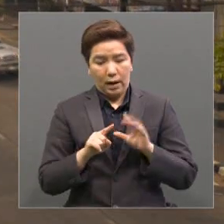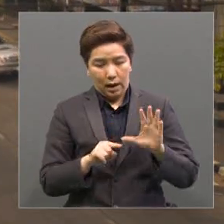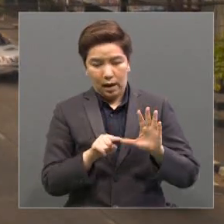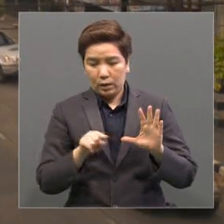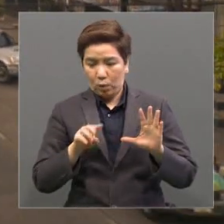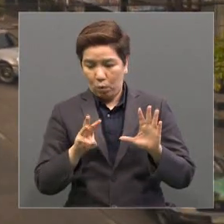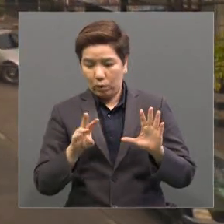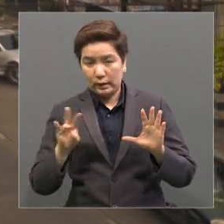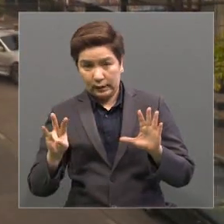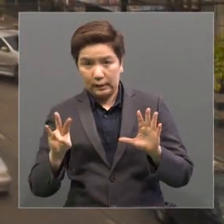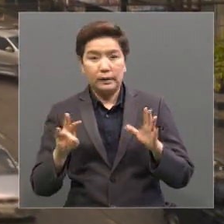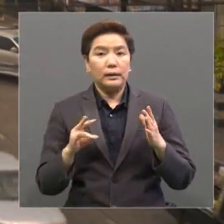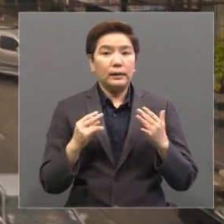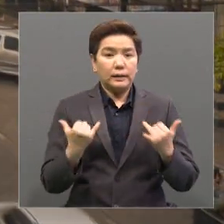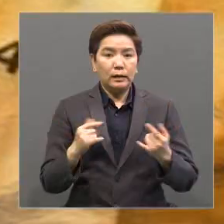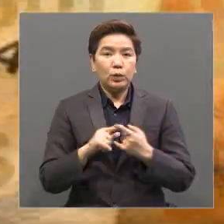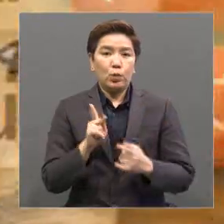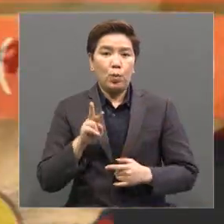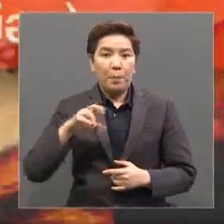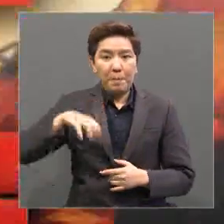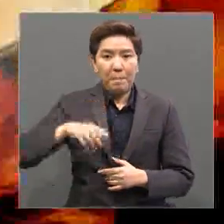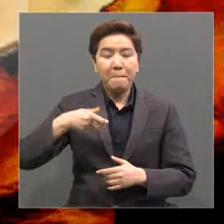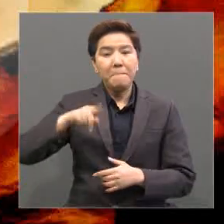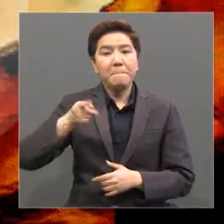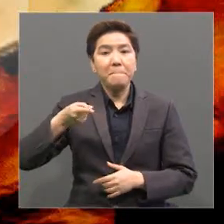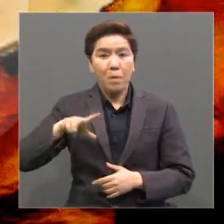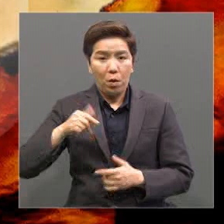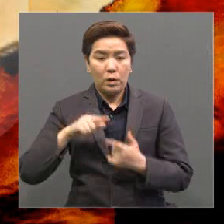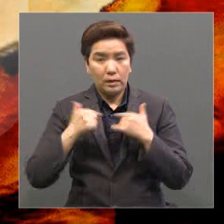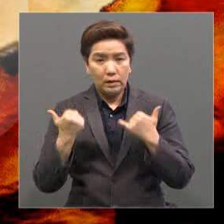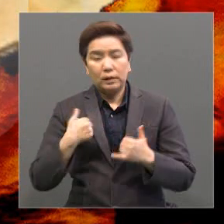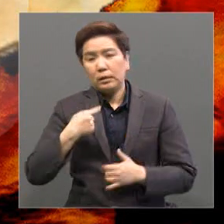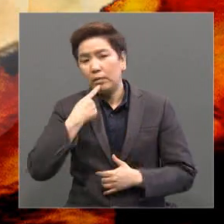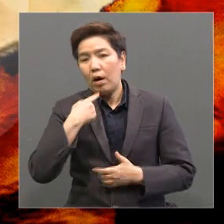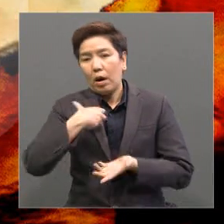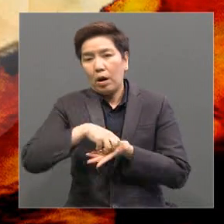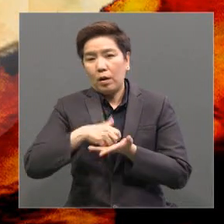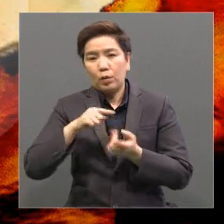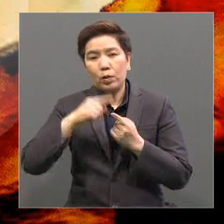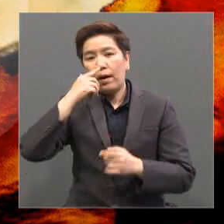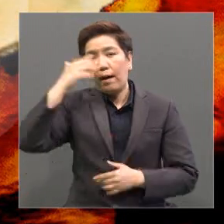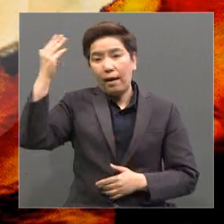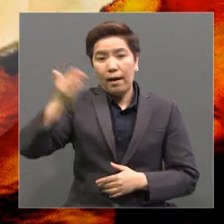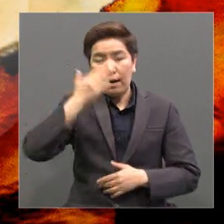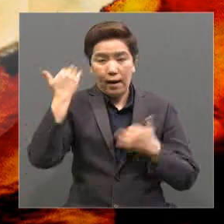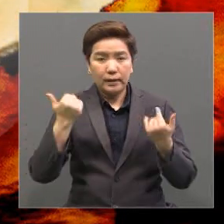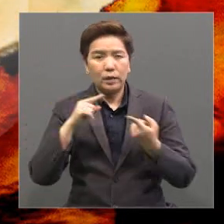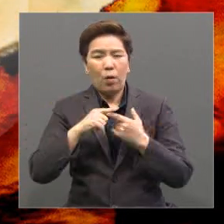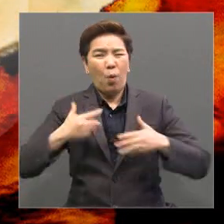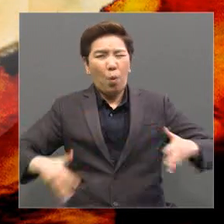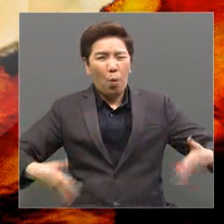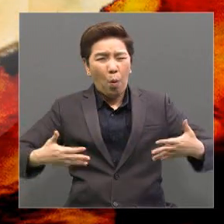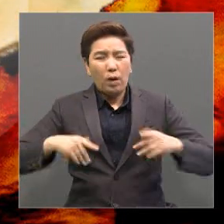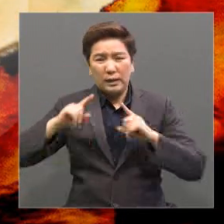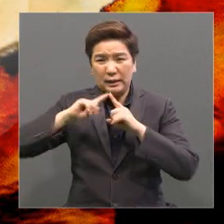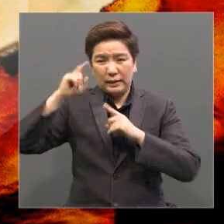ที่ 6แล้วก็วันที่ 7ด้านกรมป้องกันและบรรเทาสาธารณภัยหรือว่าปภเนี่ยรายงานสภาพอากาศวันนี้จังหวัดที่มีอากาศร้อน